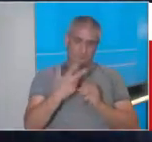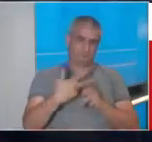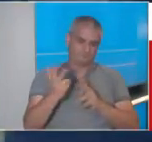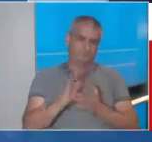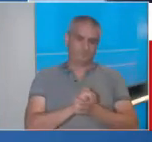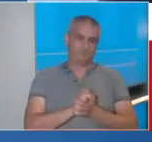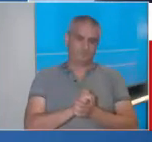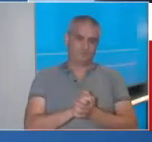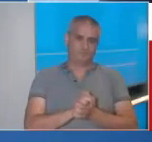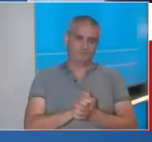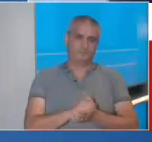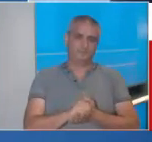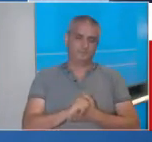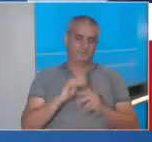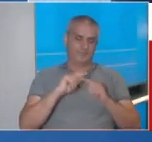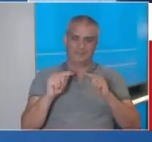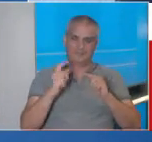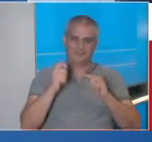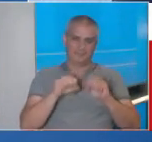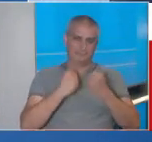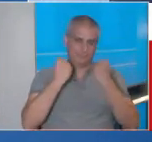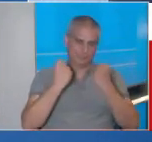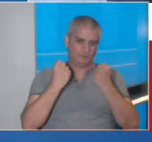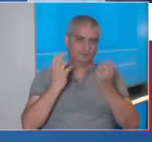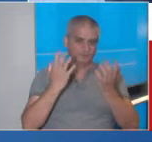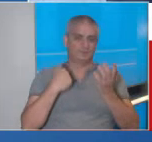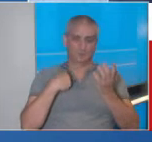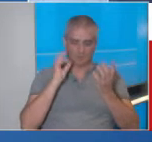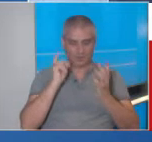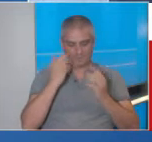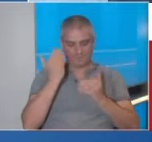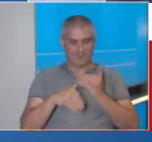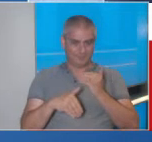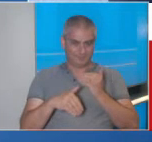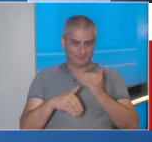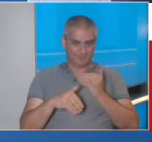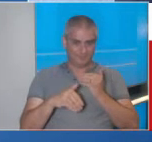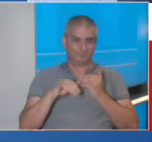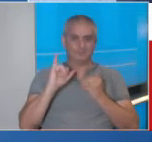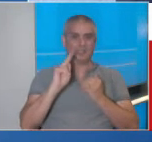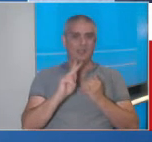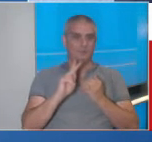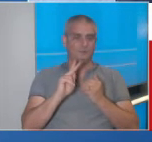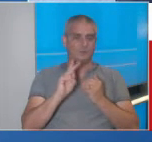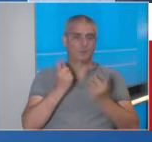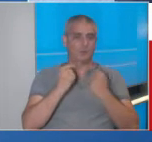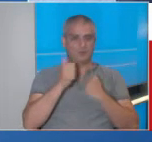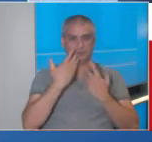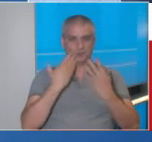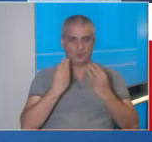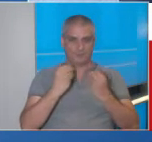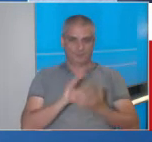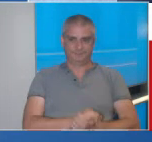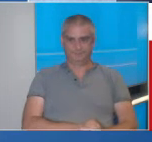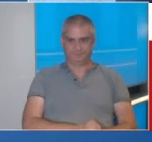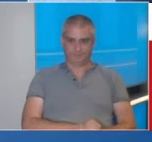יאיר, הקו איתך קצת השתבש, אנחנו בכל מקרה חייבים לסיים. יאיר קראוס, מקור ראשון, תודה רבה לך.